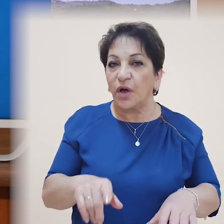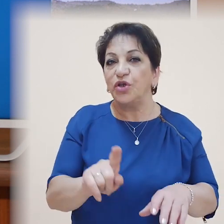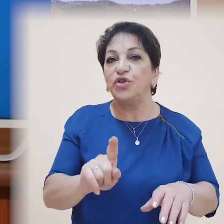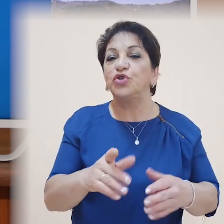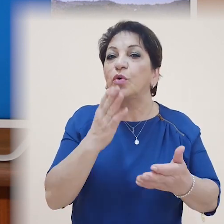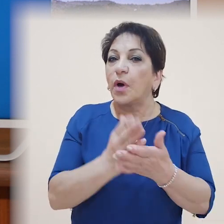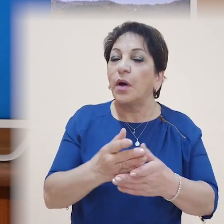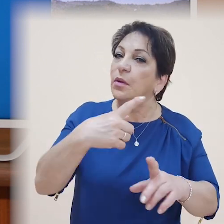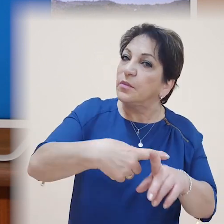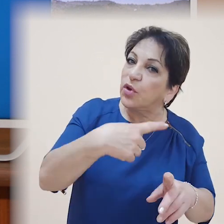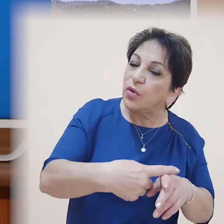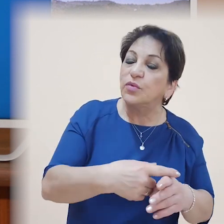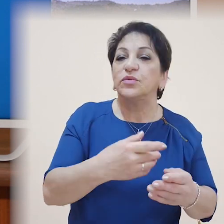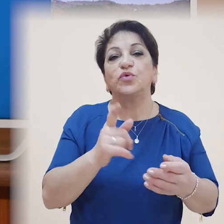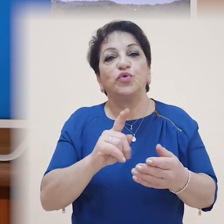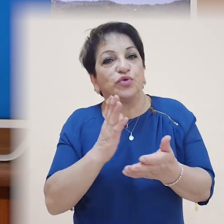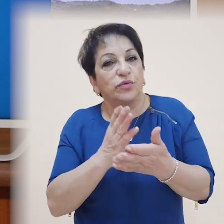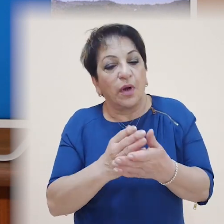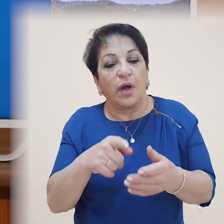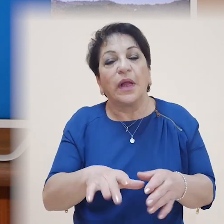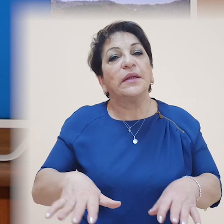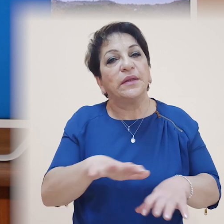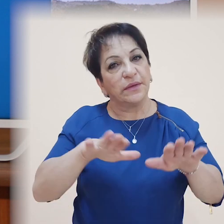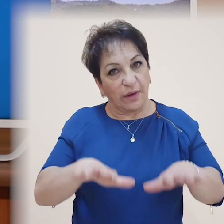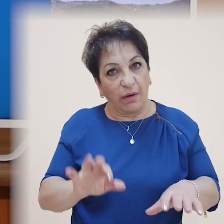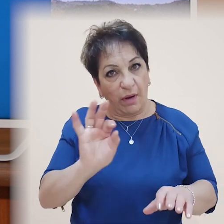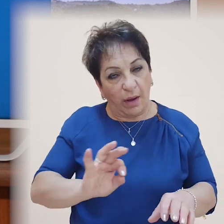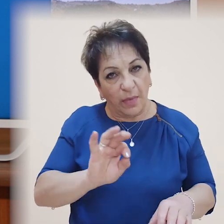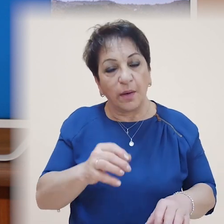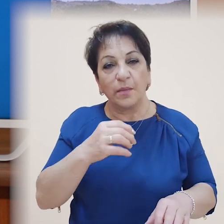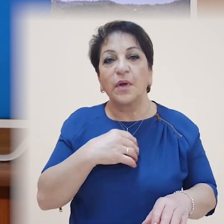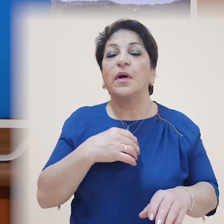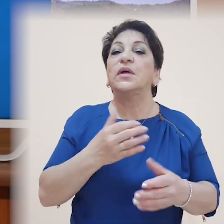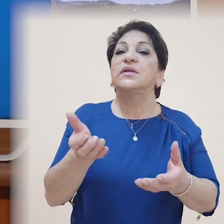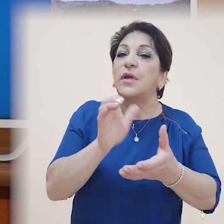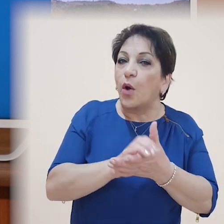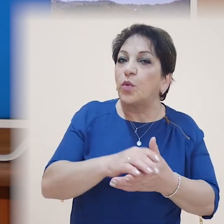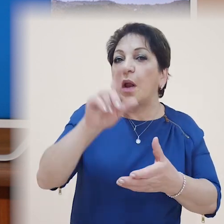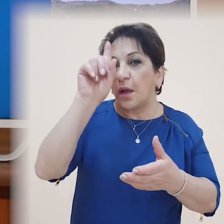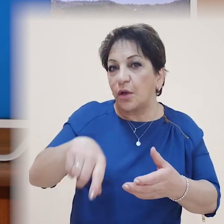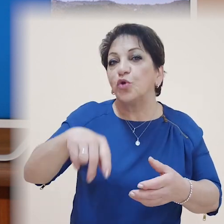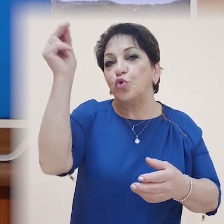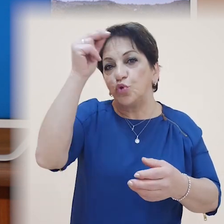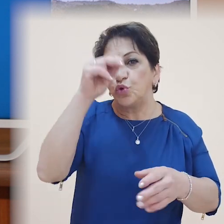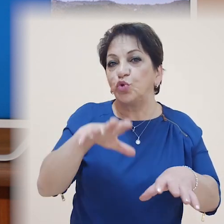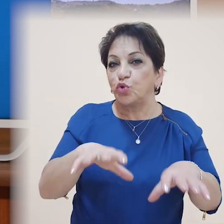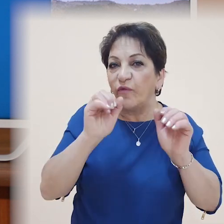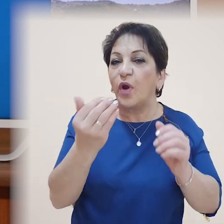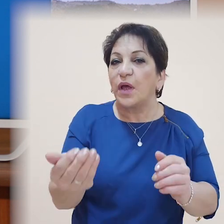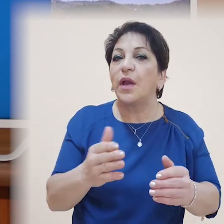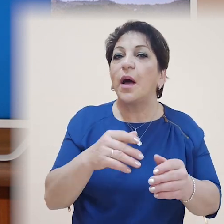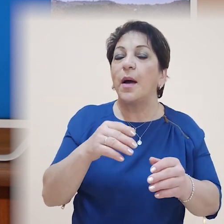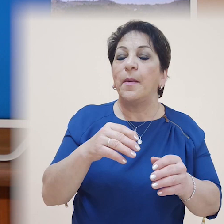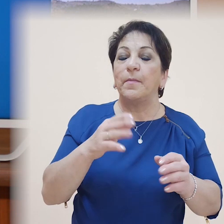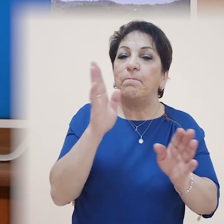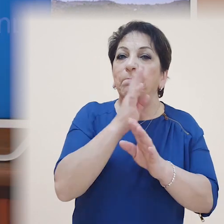առավելությունները ընձերնում այս մարզի աշխարագրակրական դիրքը, ծանոթանանք մարզի բնական պայմաններին և